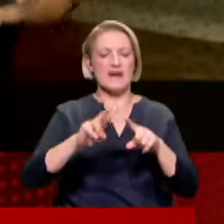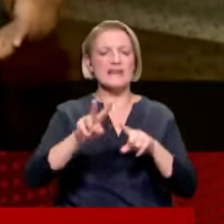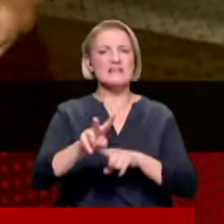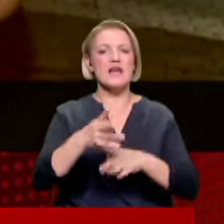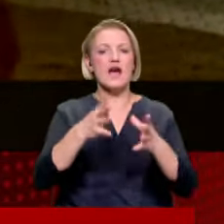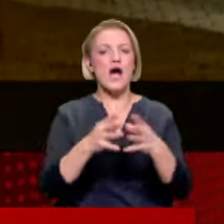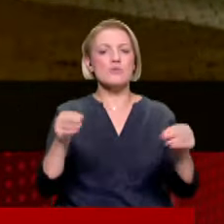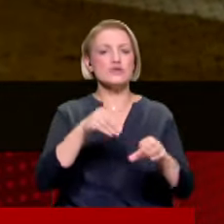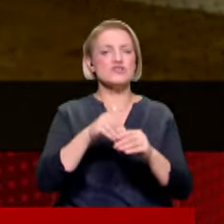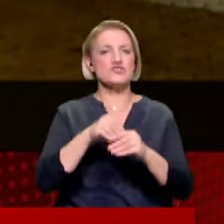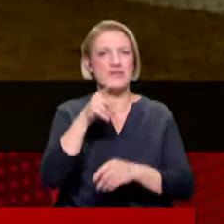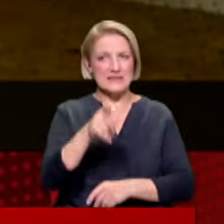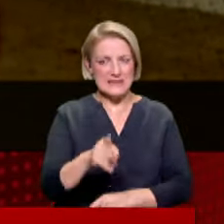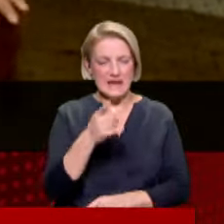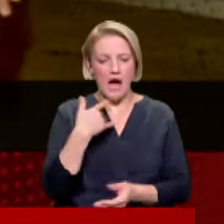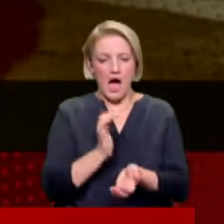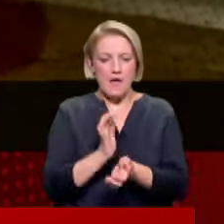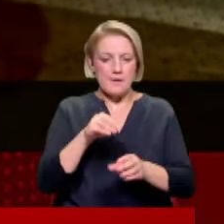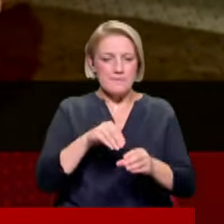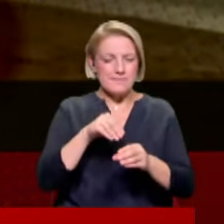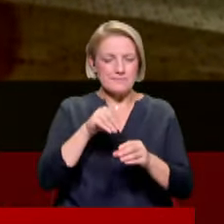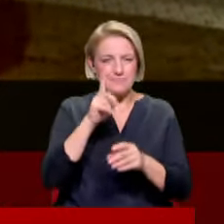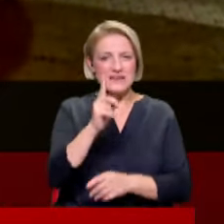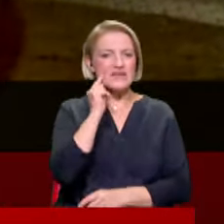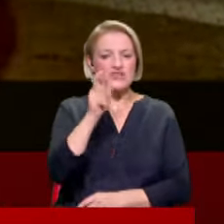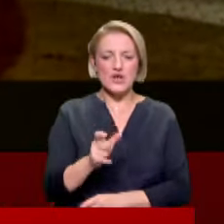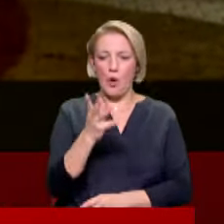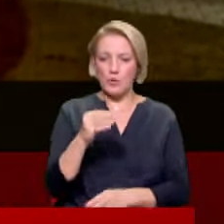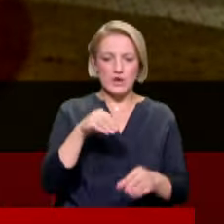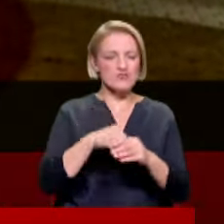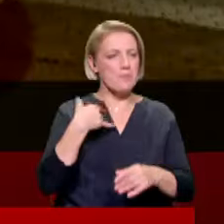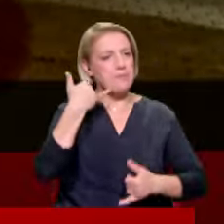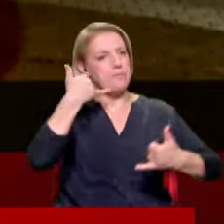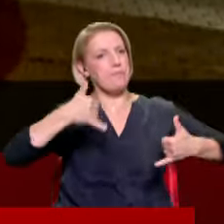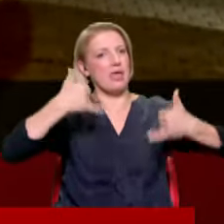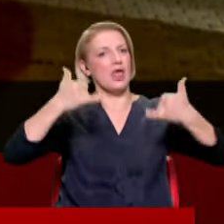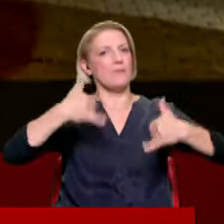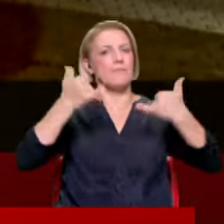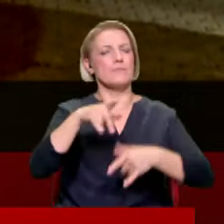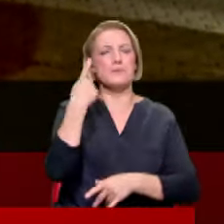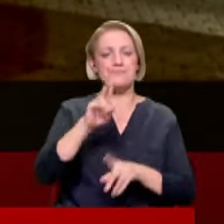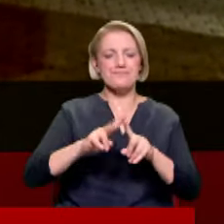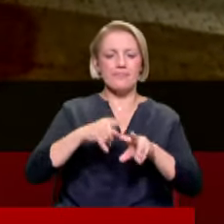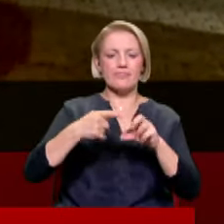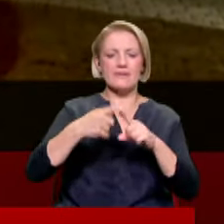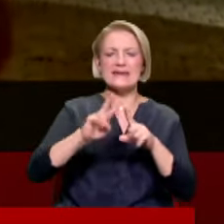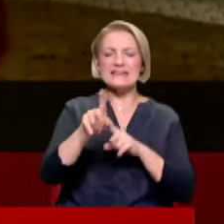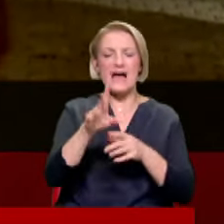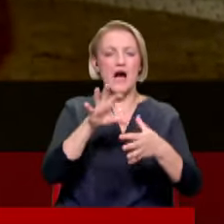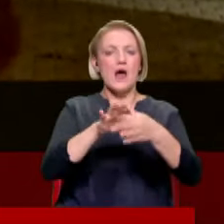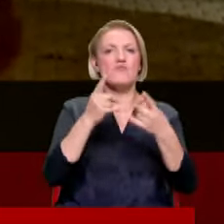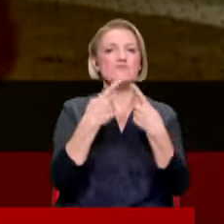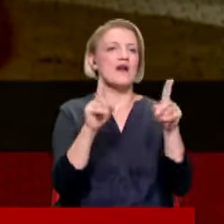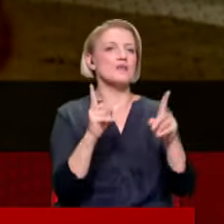için aradık ailemizden biri olduğu için aradık Onun dışında herhangi bir e narinle ilgili bir e farklı durum